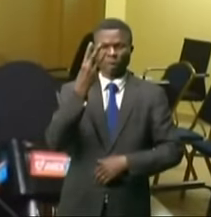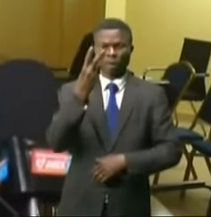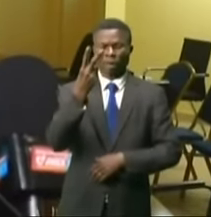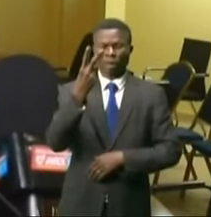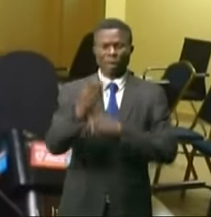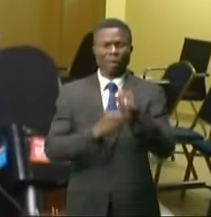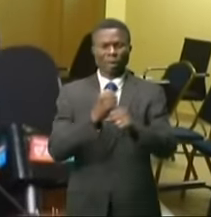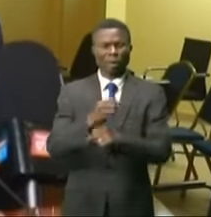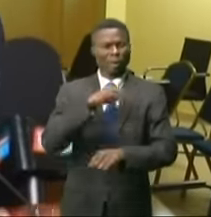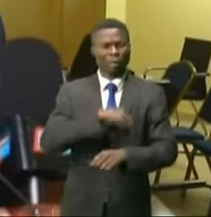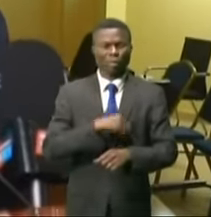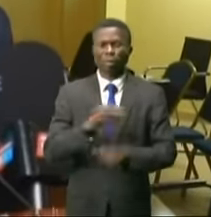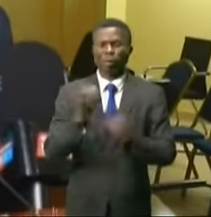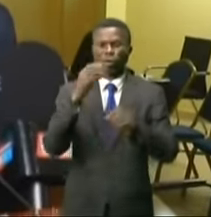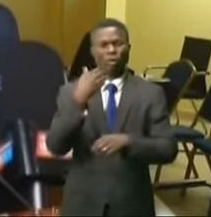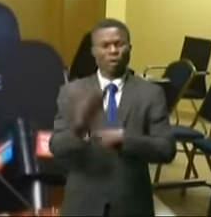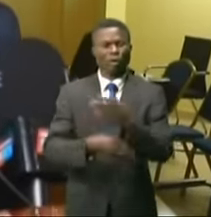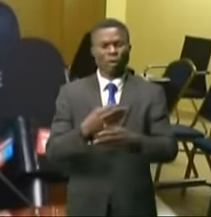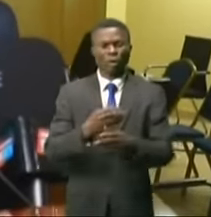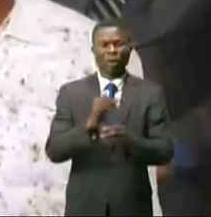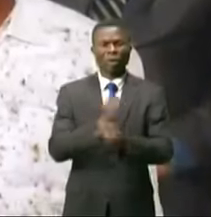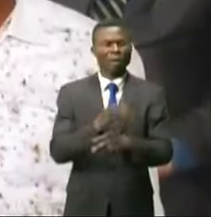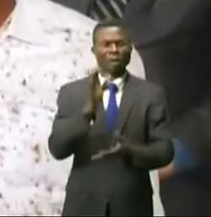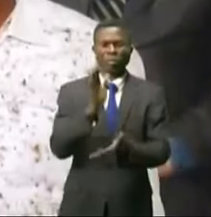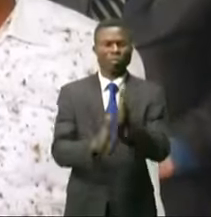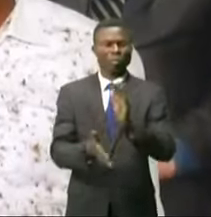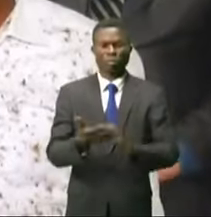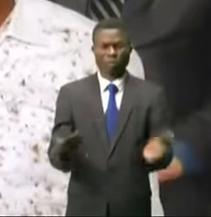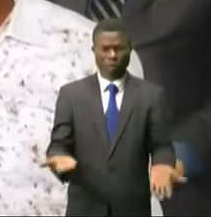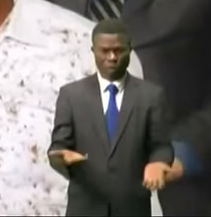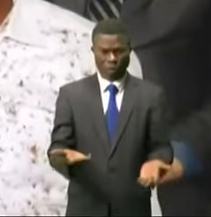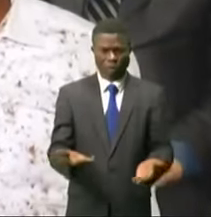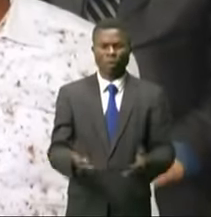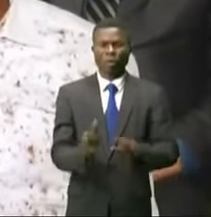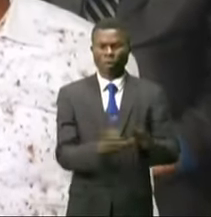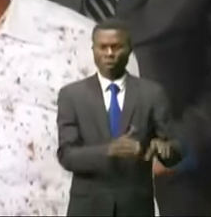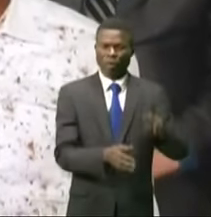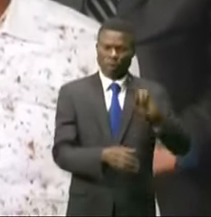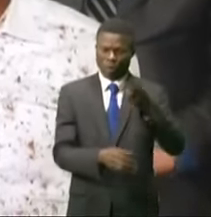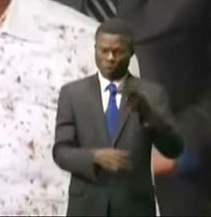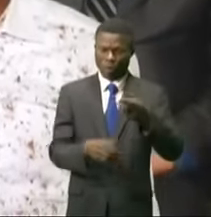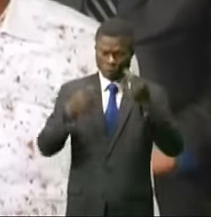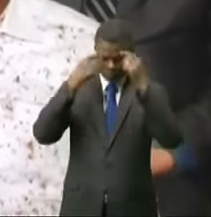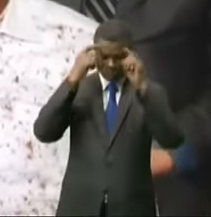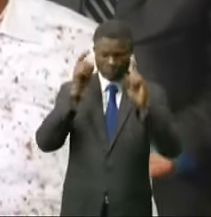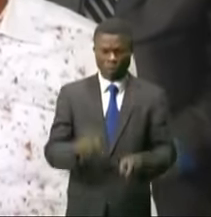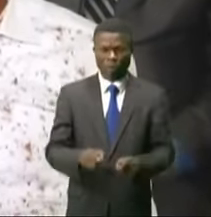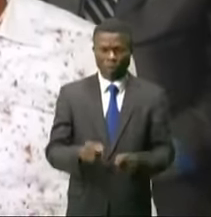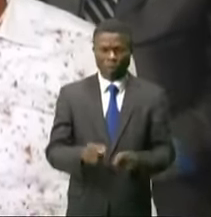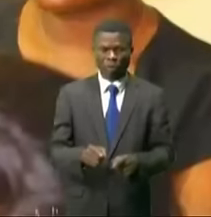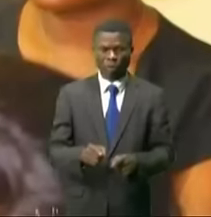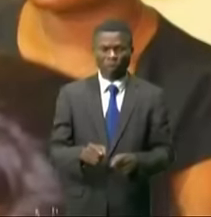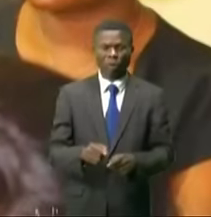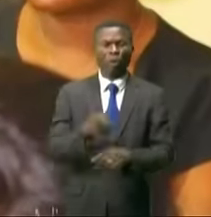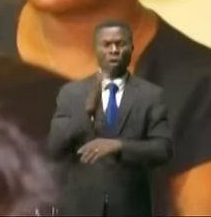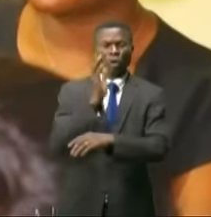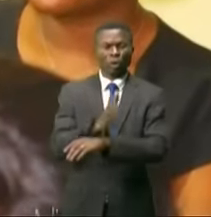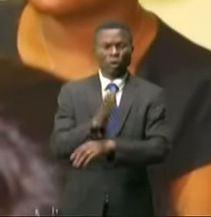aucune mission n'a été réalisée. Et toutes les décisions prises par le